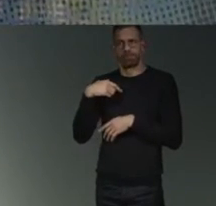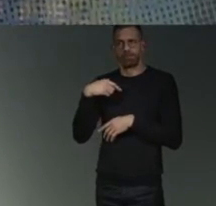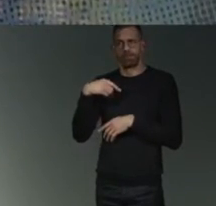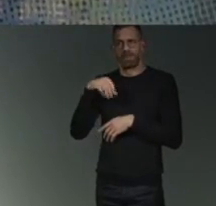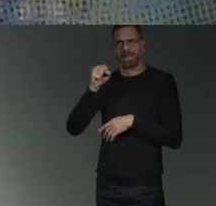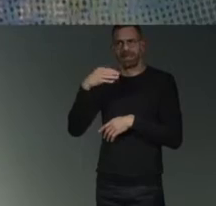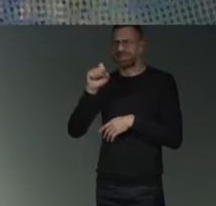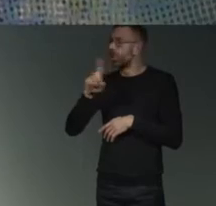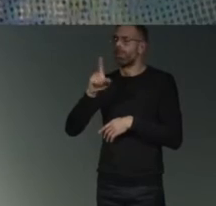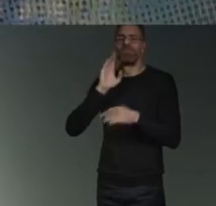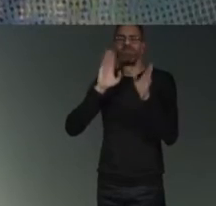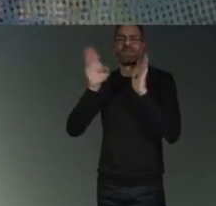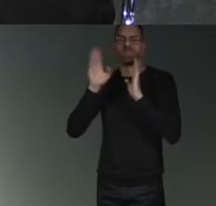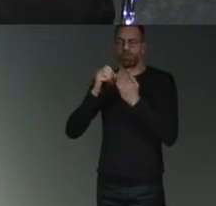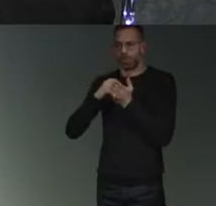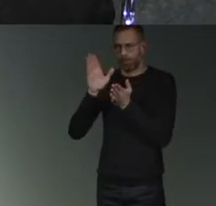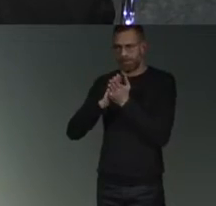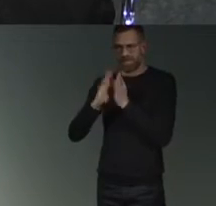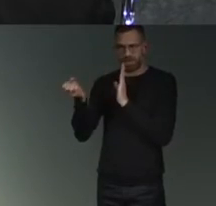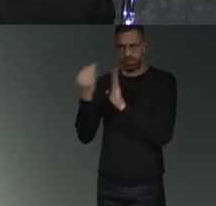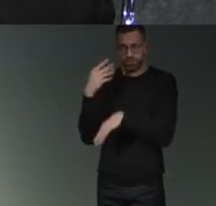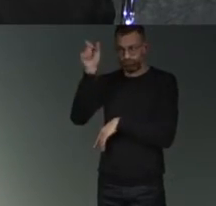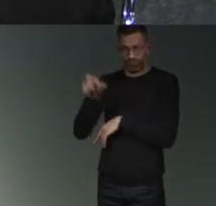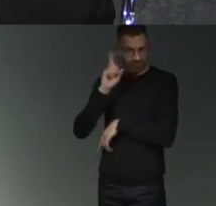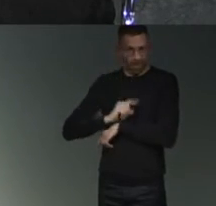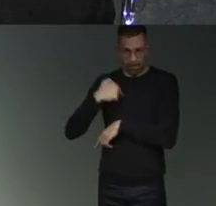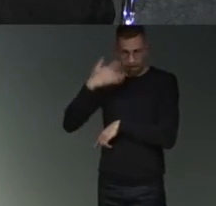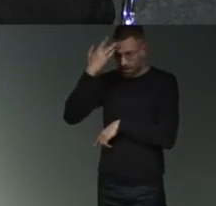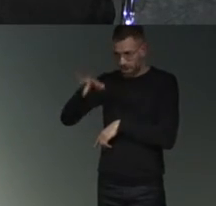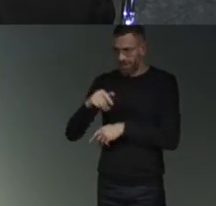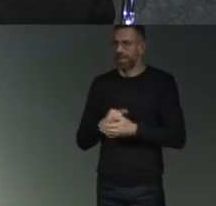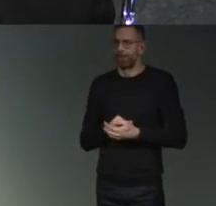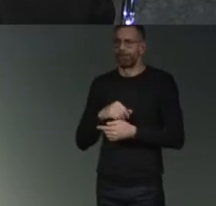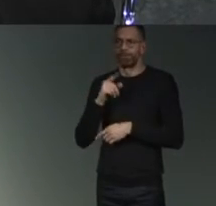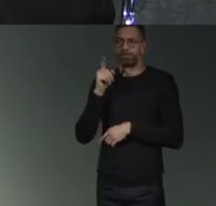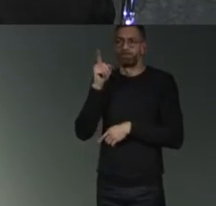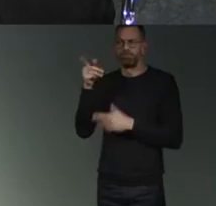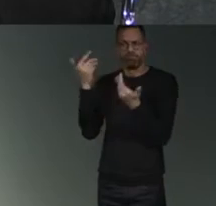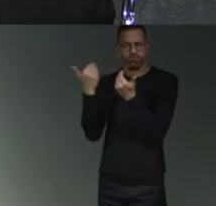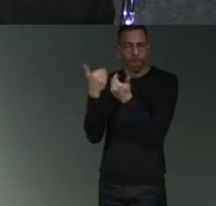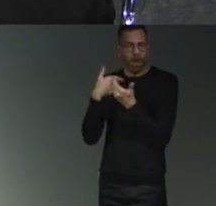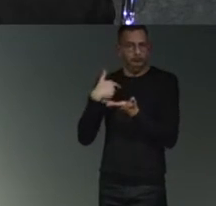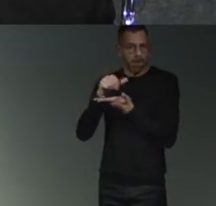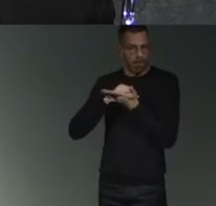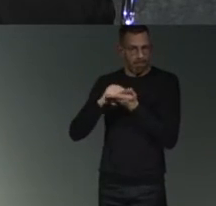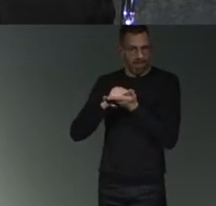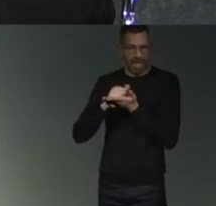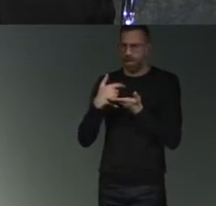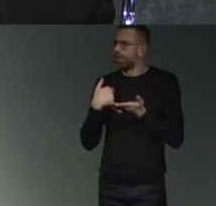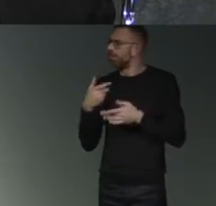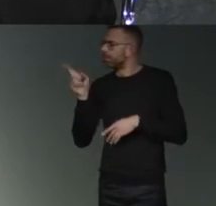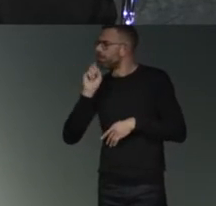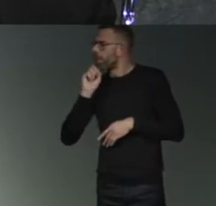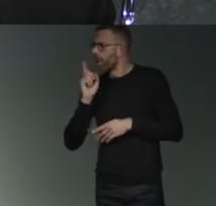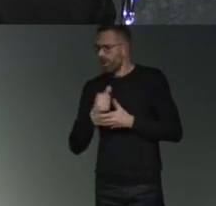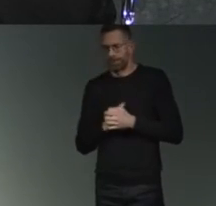un message sur Facebook d'une femme que je ne connaissais pas et qui me demandait mon adresse mail. Alors je lui ai demandé pour quelle